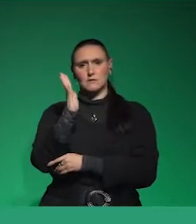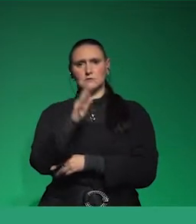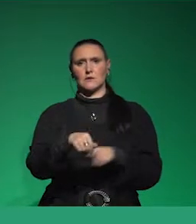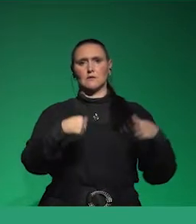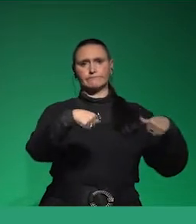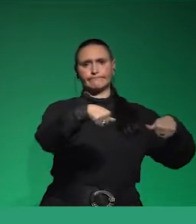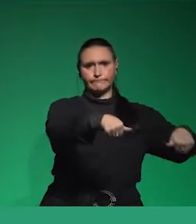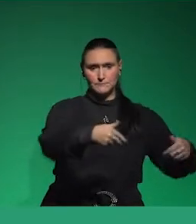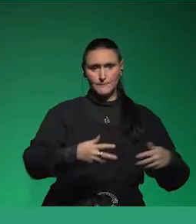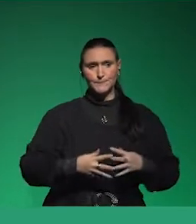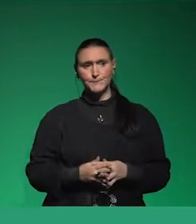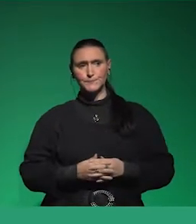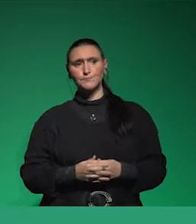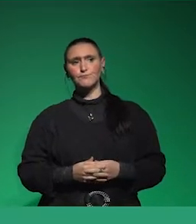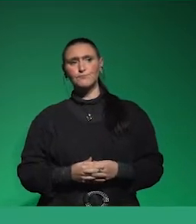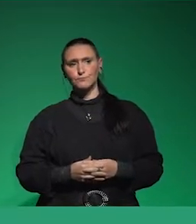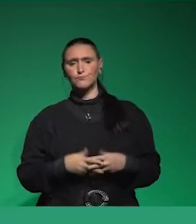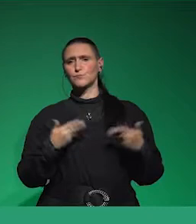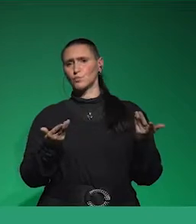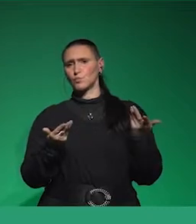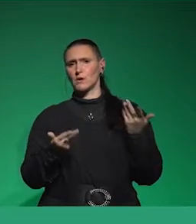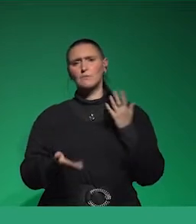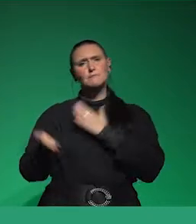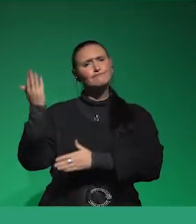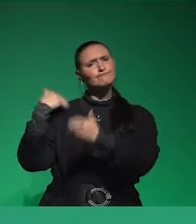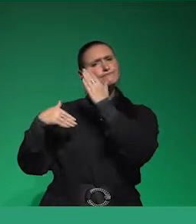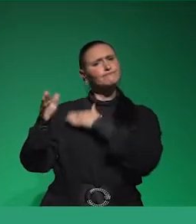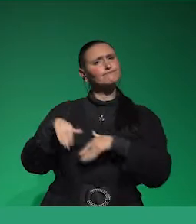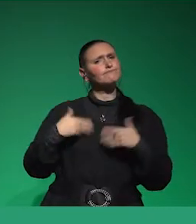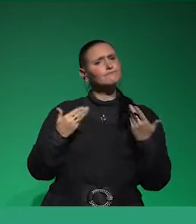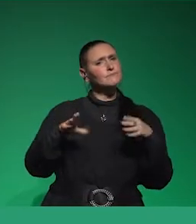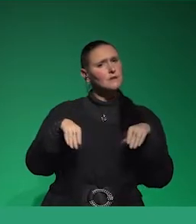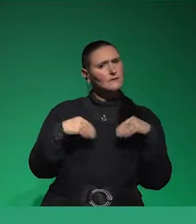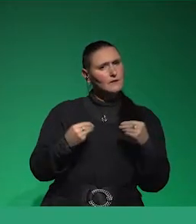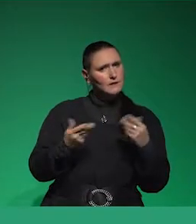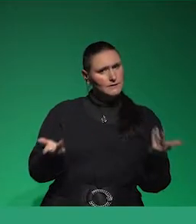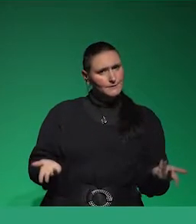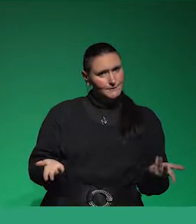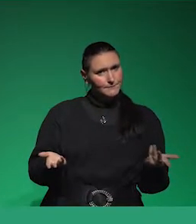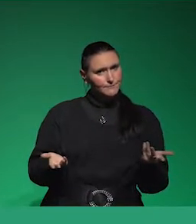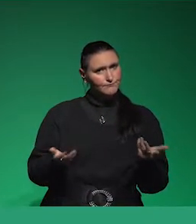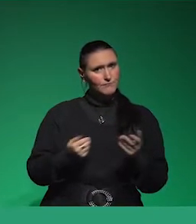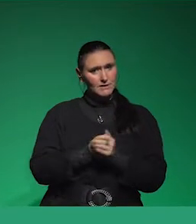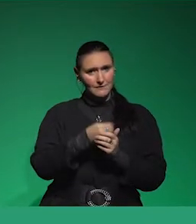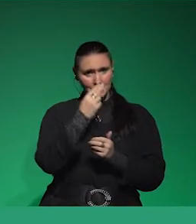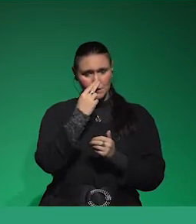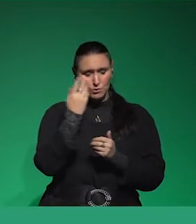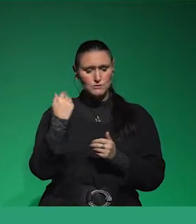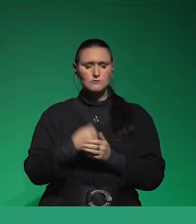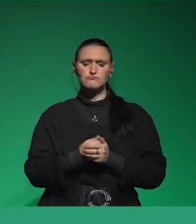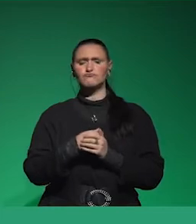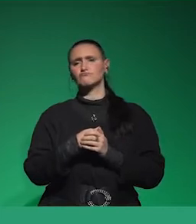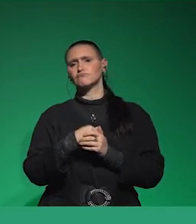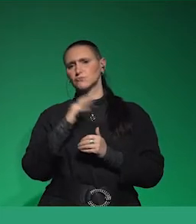Ausgangslage sozusagen, wo kommen wir her? Das ist hier ein Bild, um Ihnen Eindruck zu geben,